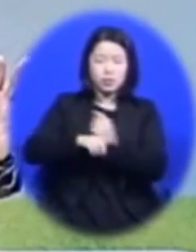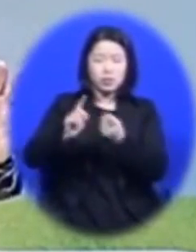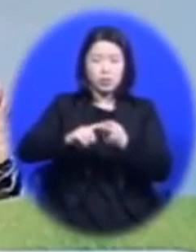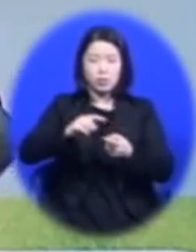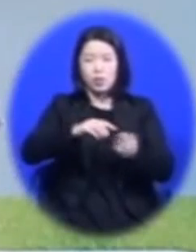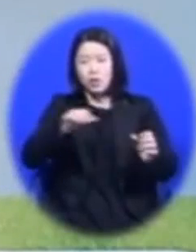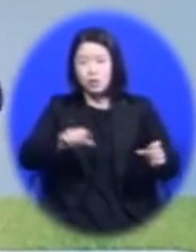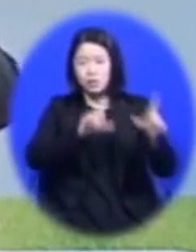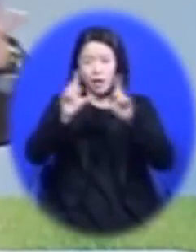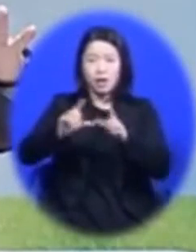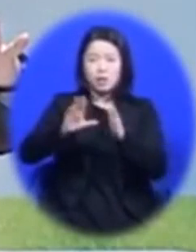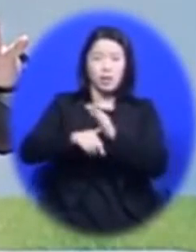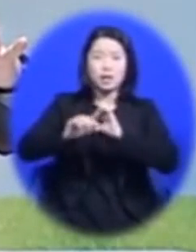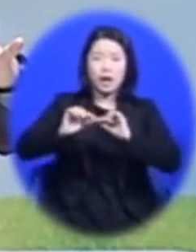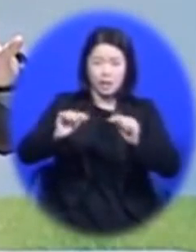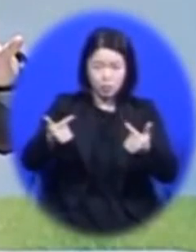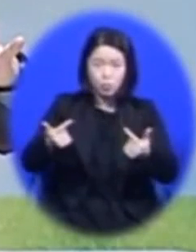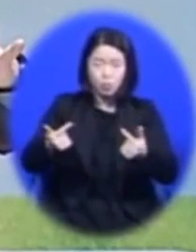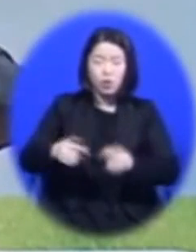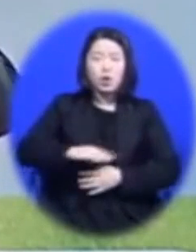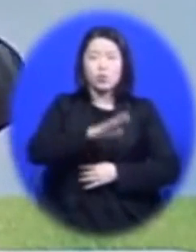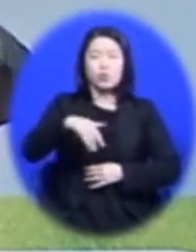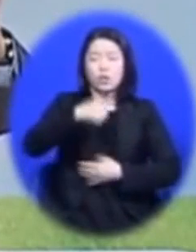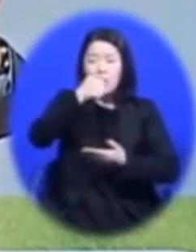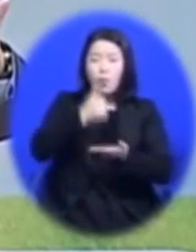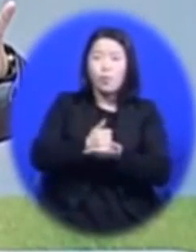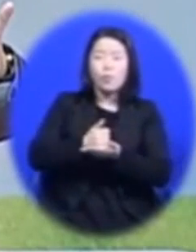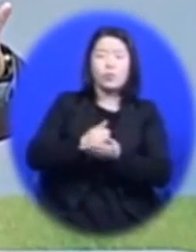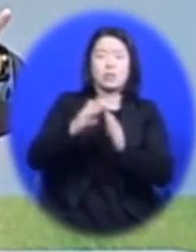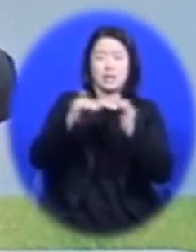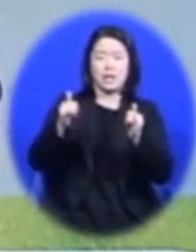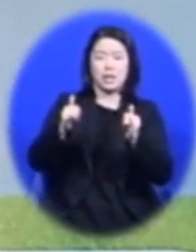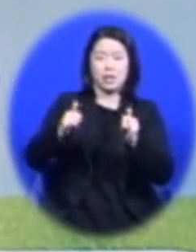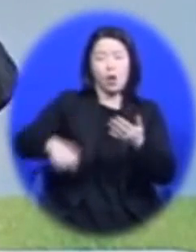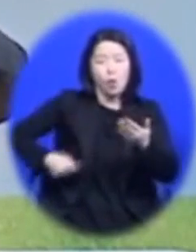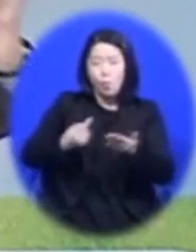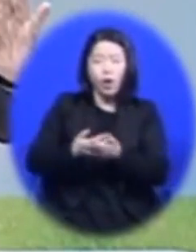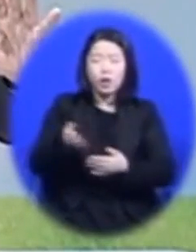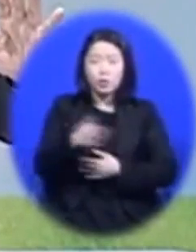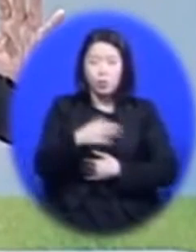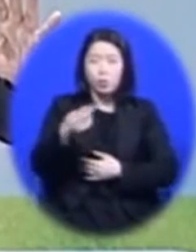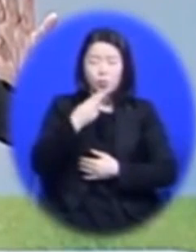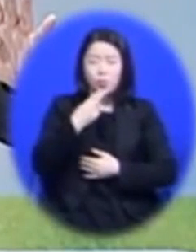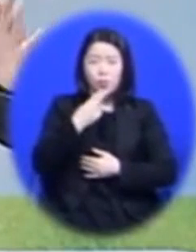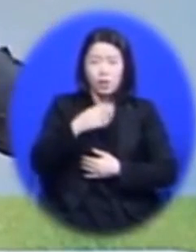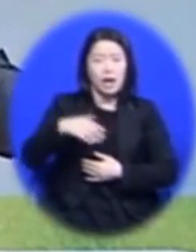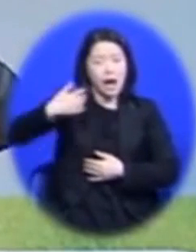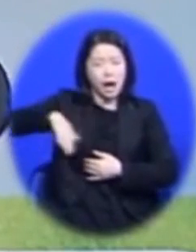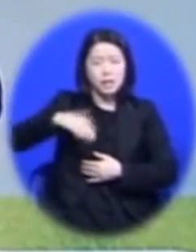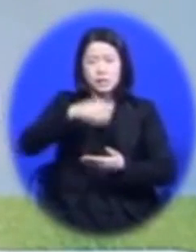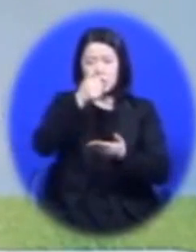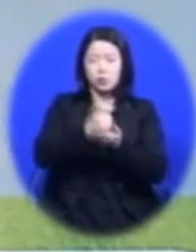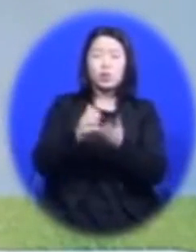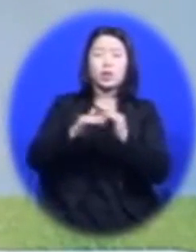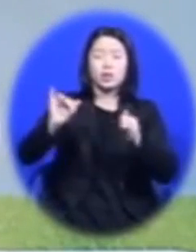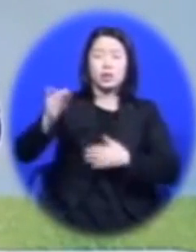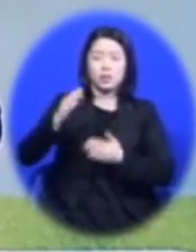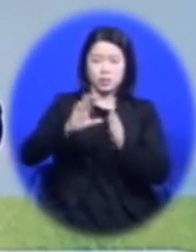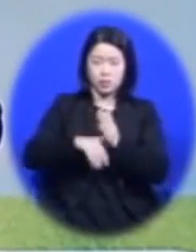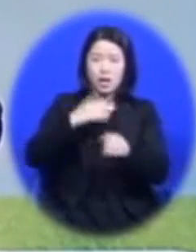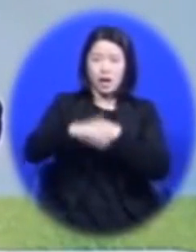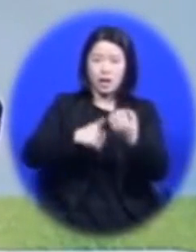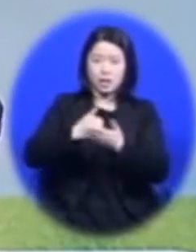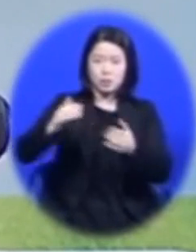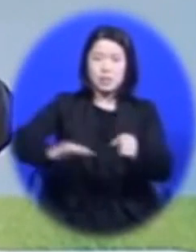아니고 아직 죄인 되었을 때, 회개도 안 하고 아직 죄인 되었을 때 하나님은 이미 우리를